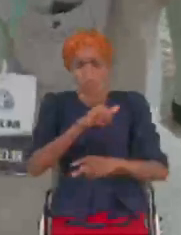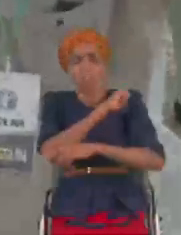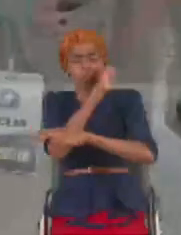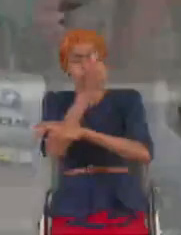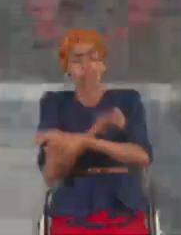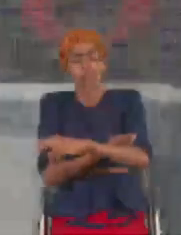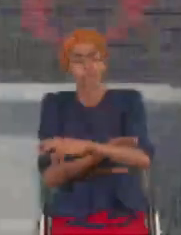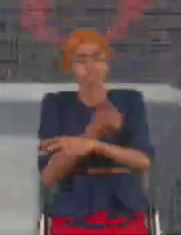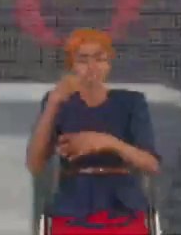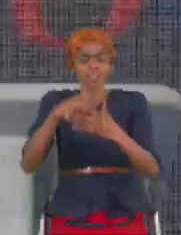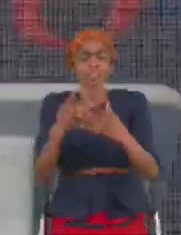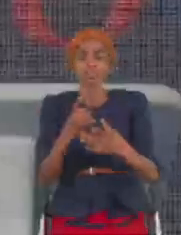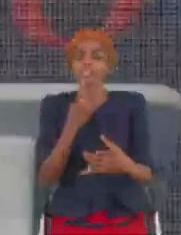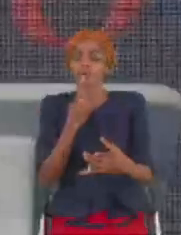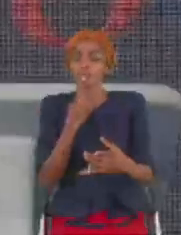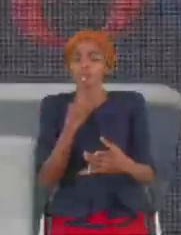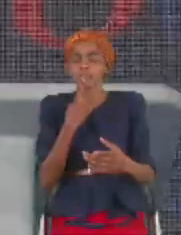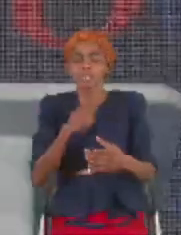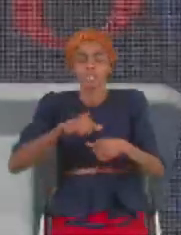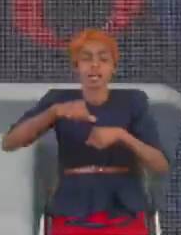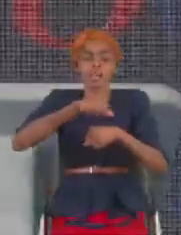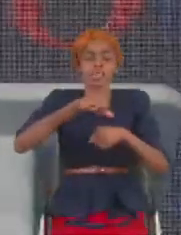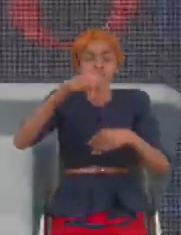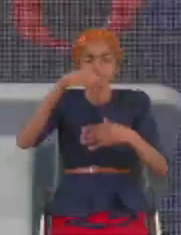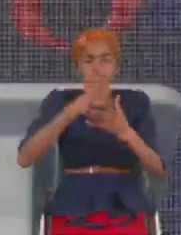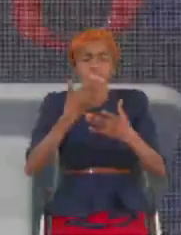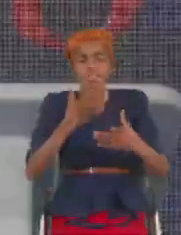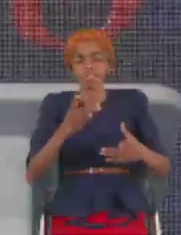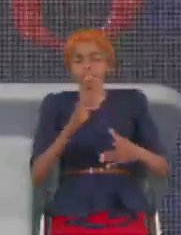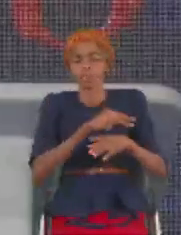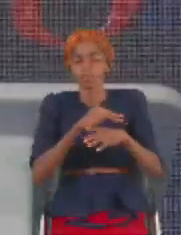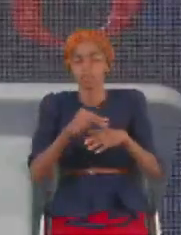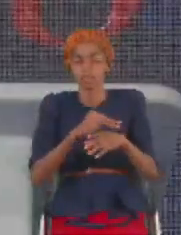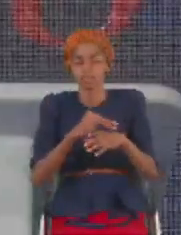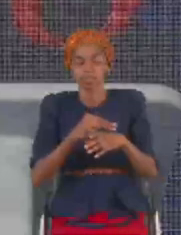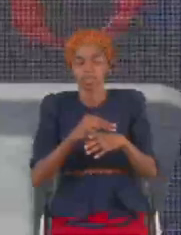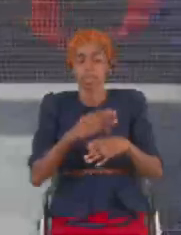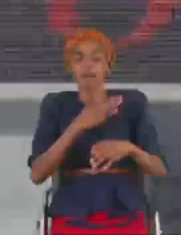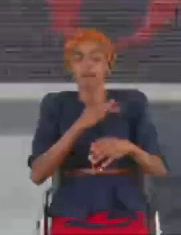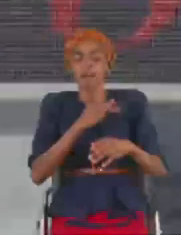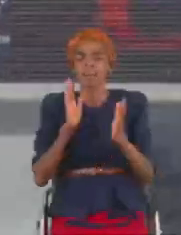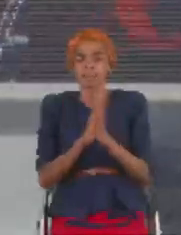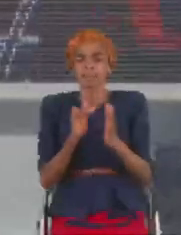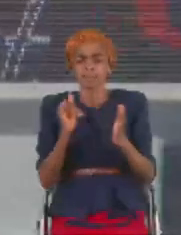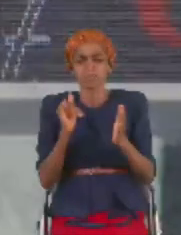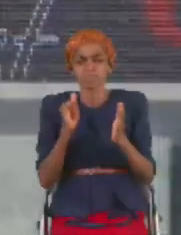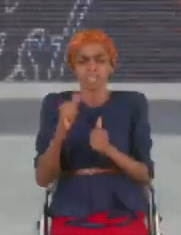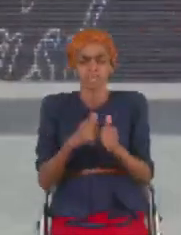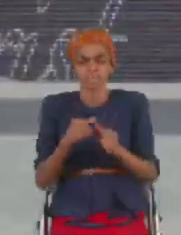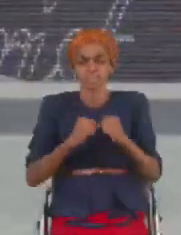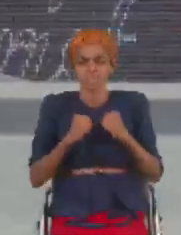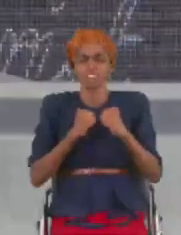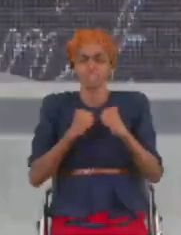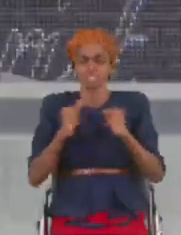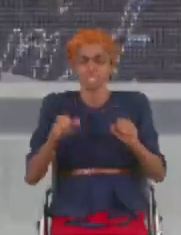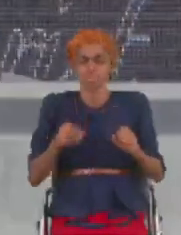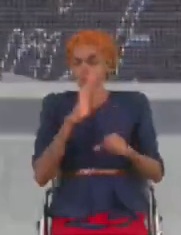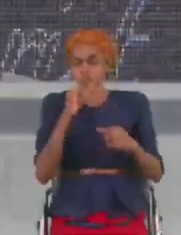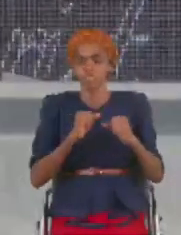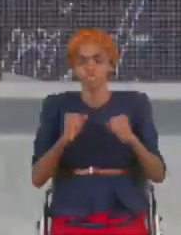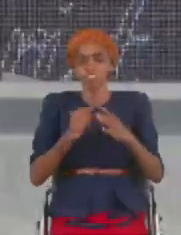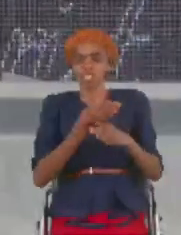l'autorité dans le bush à l'onction dans le ministère je prie que tout ce petit doigt tête au